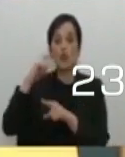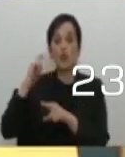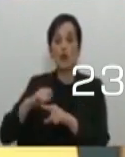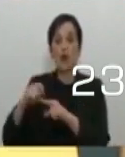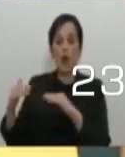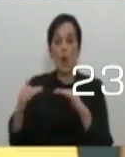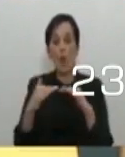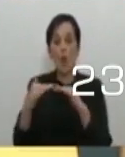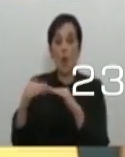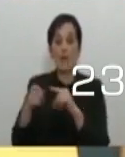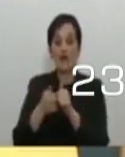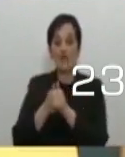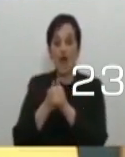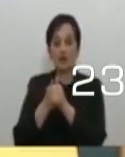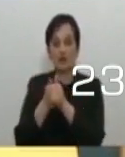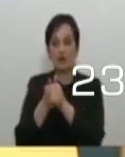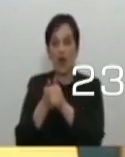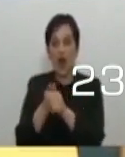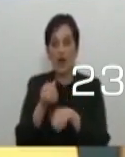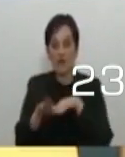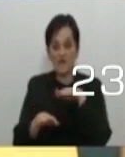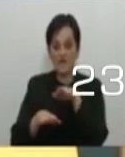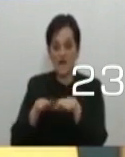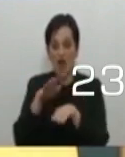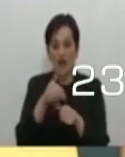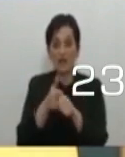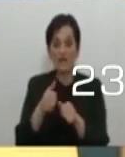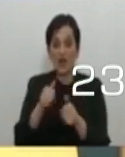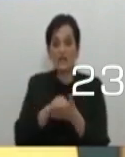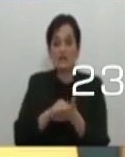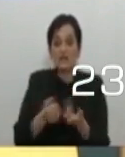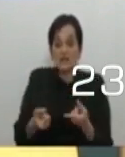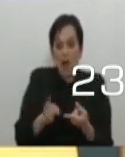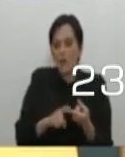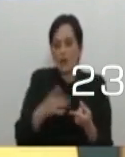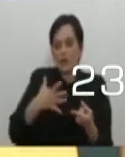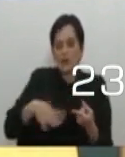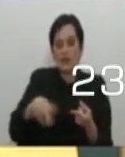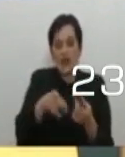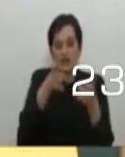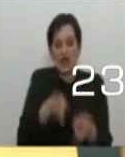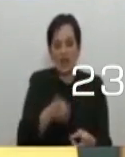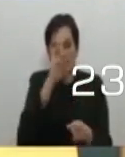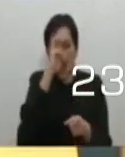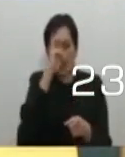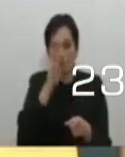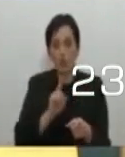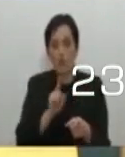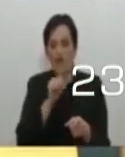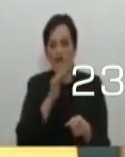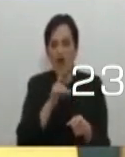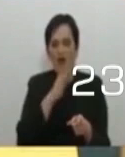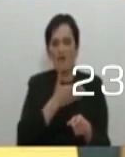ომის კვალდაკვალ და ამის საფუძველზე საქართველოს რამენადა დააზიანონ ხელისუფლება, რომ ისინი ვითომ